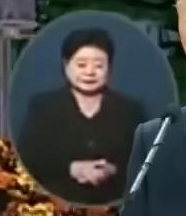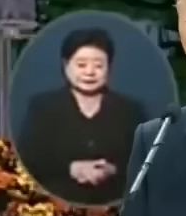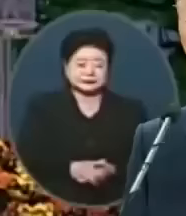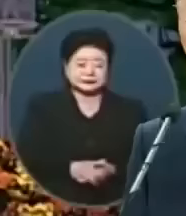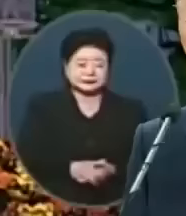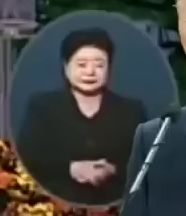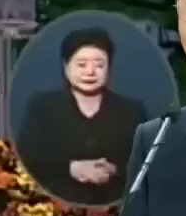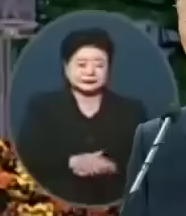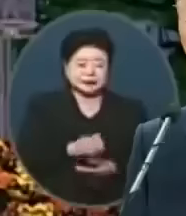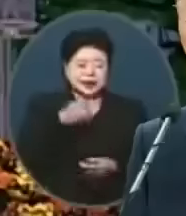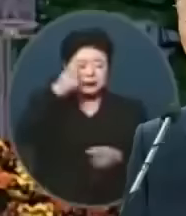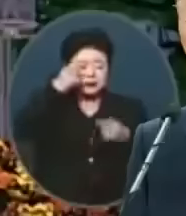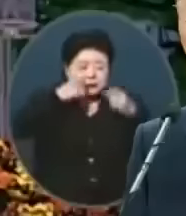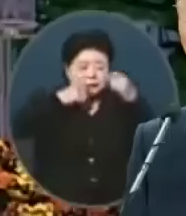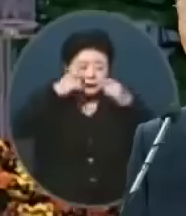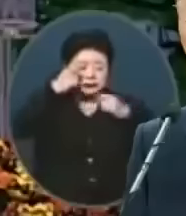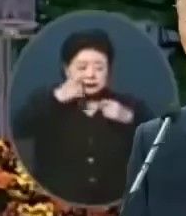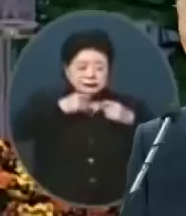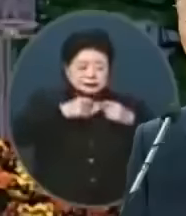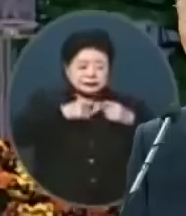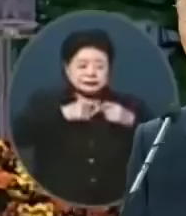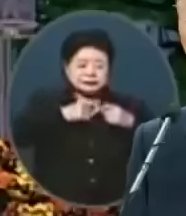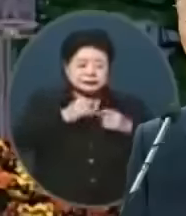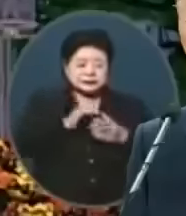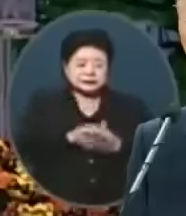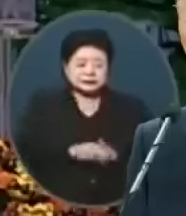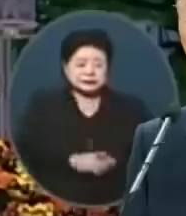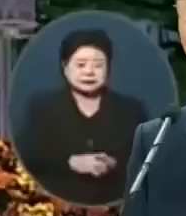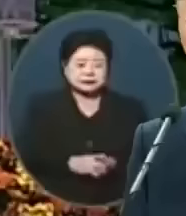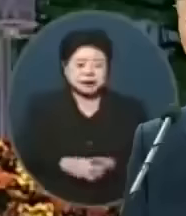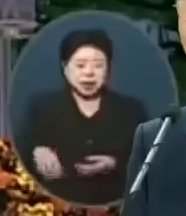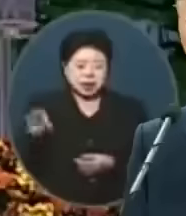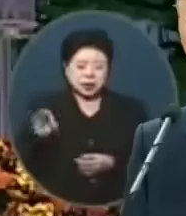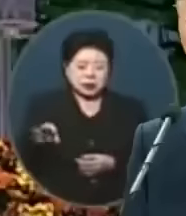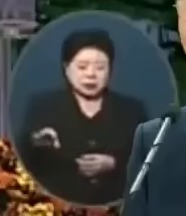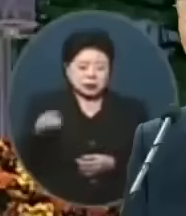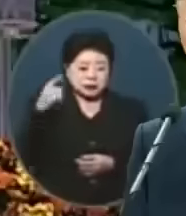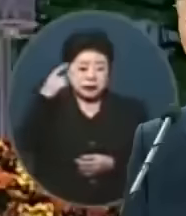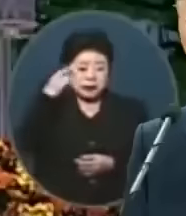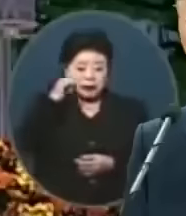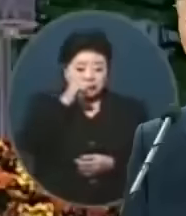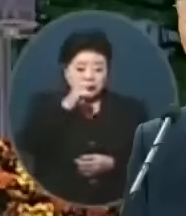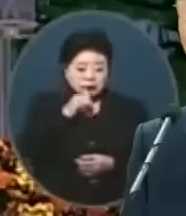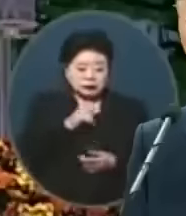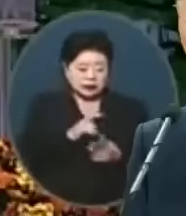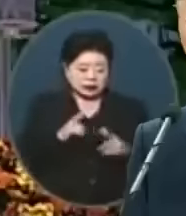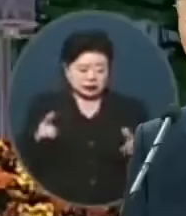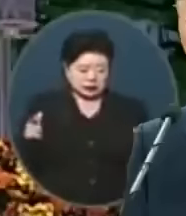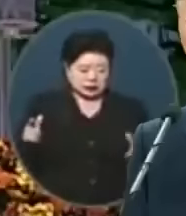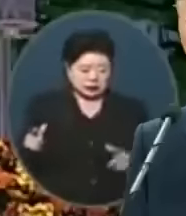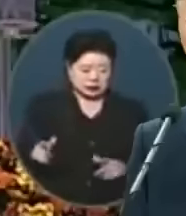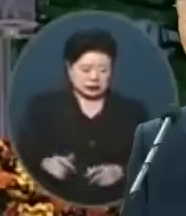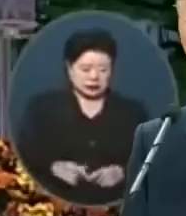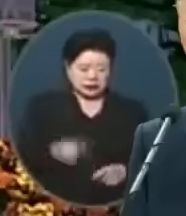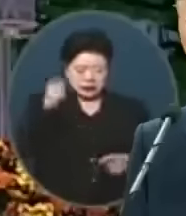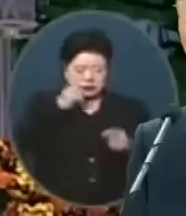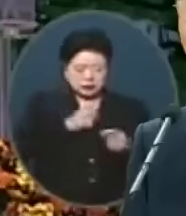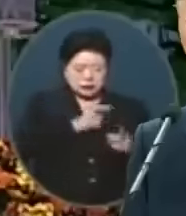슬픔을 별로 하지 않게 생각하는데 그렇지 않습니다. 슬픔은 삶의 의욕을